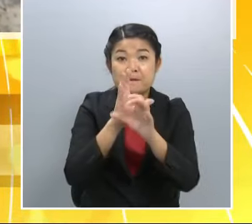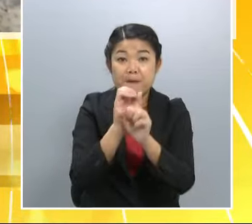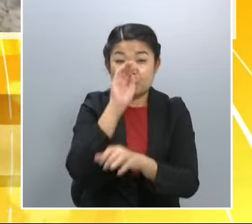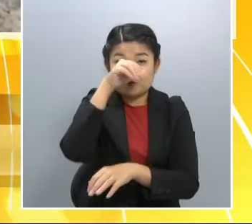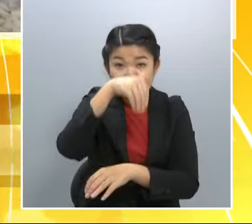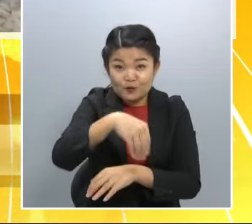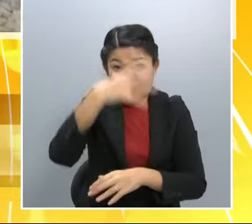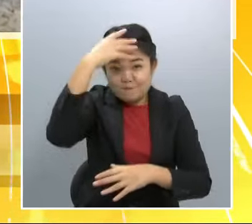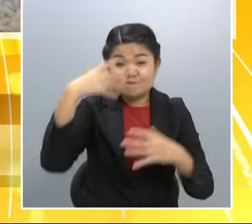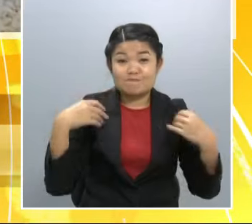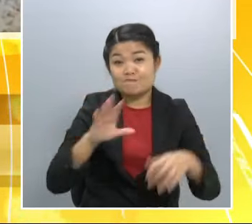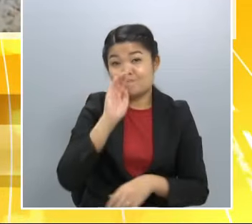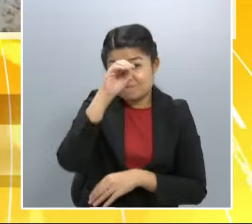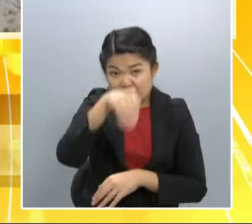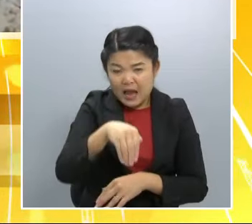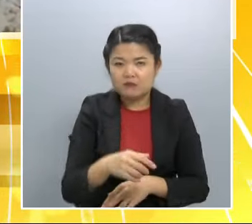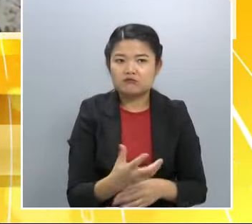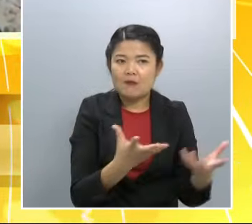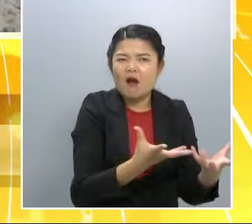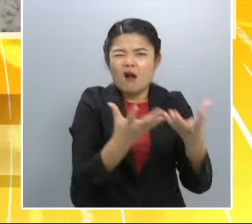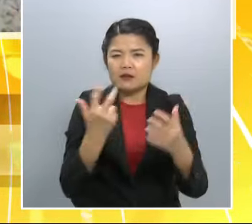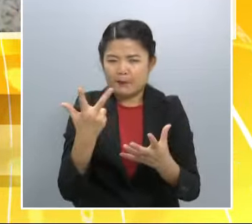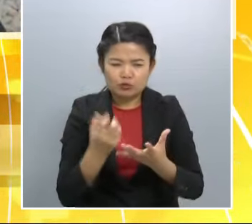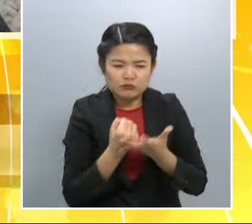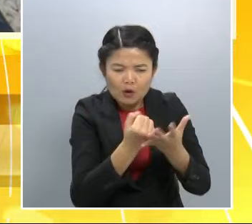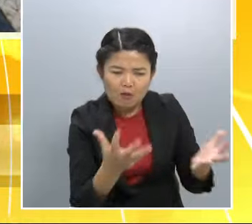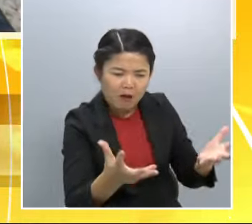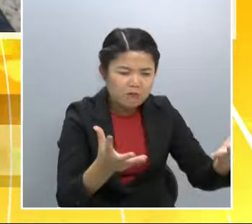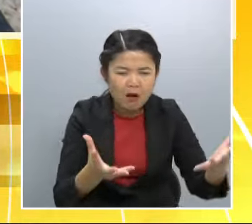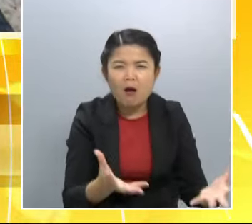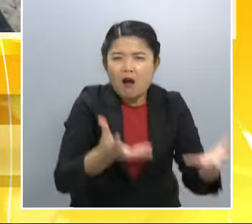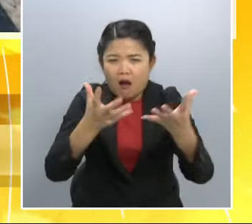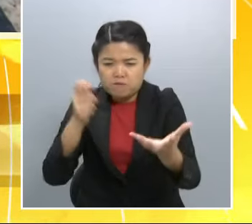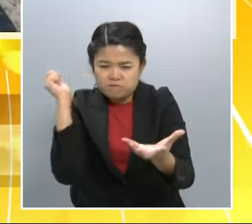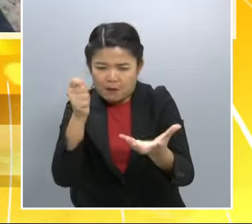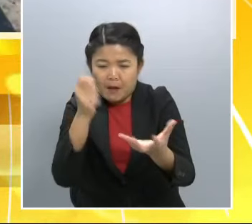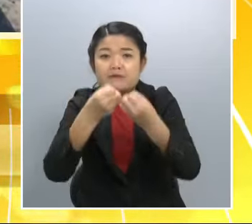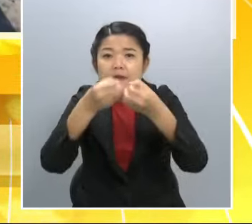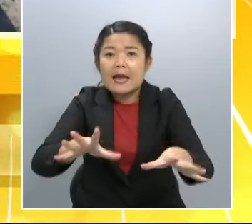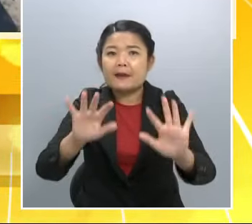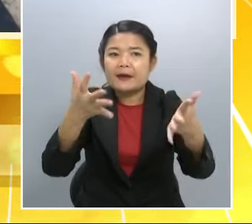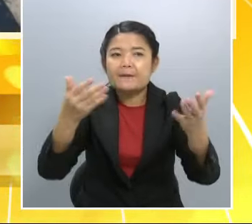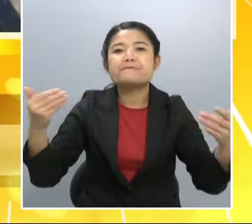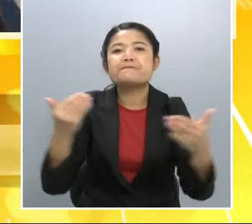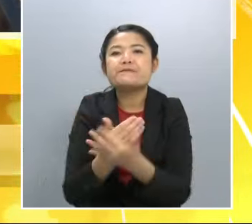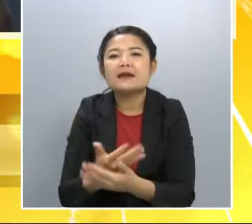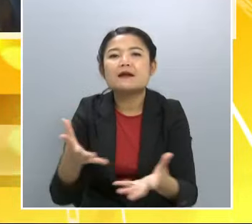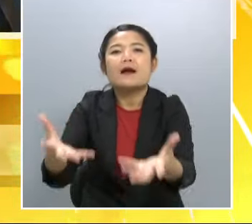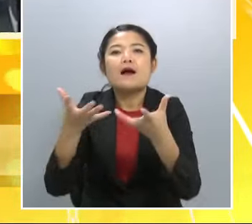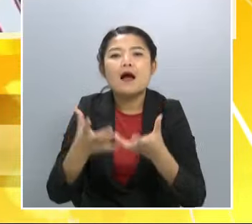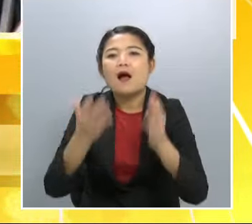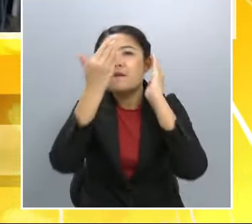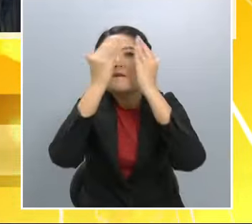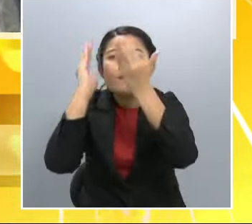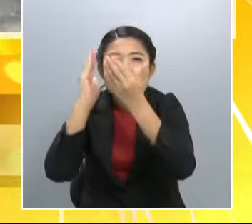3คนช่วยกันยกยกเท่าไหร่ยกไม่ขึ้นและใช้ขวานทุบก็ทุบไม่แตกค่ะก็เลยเปลี่ยนแผนไปยกองค์ทัพพมแทนองค์ทั